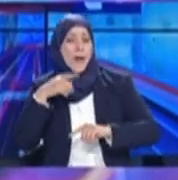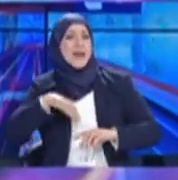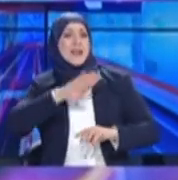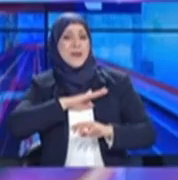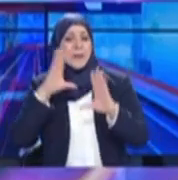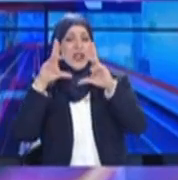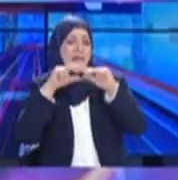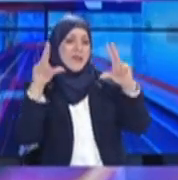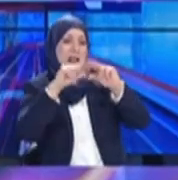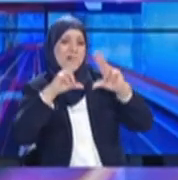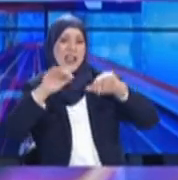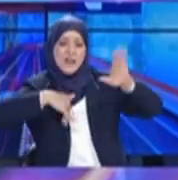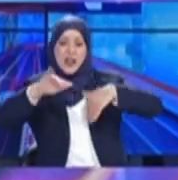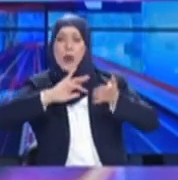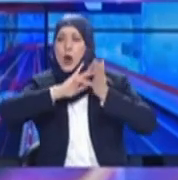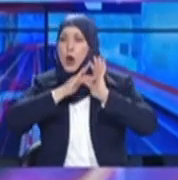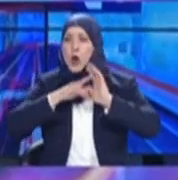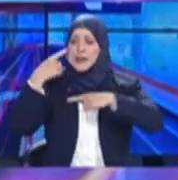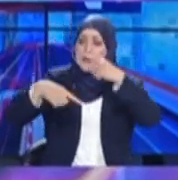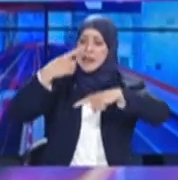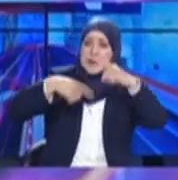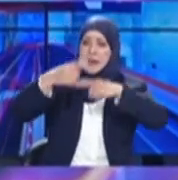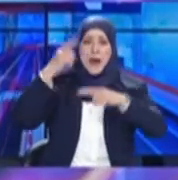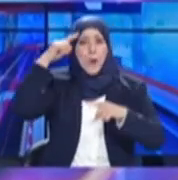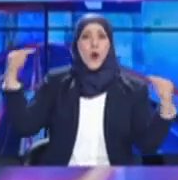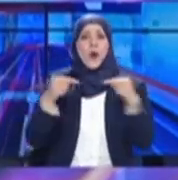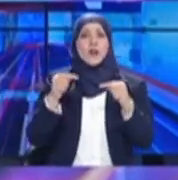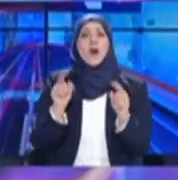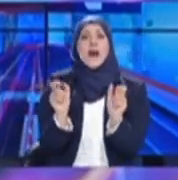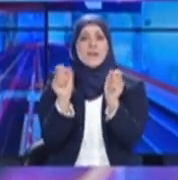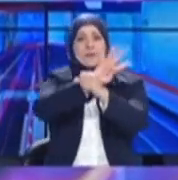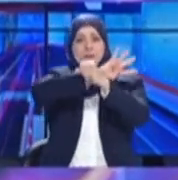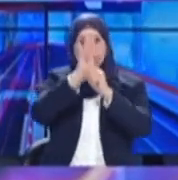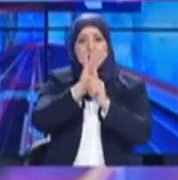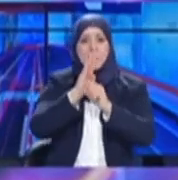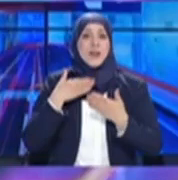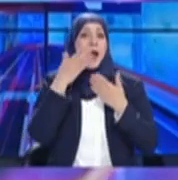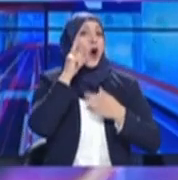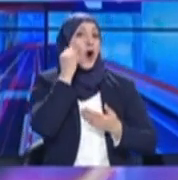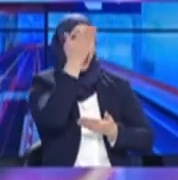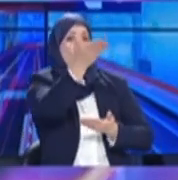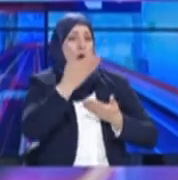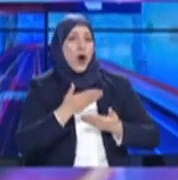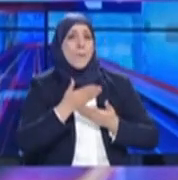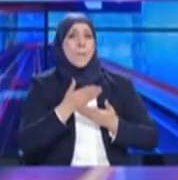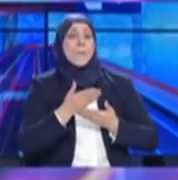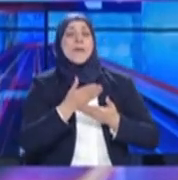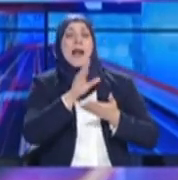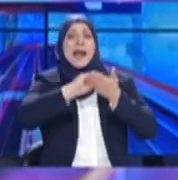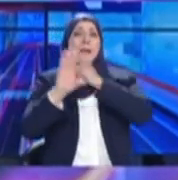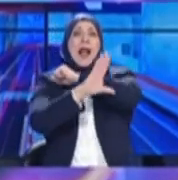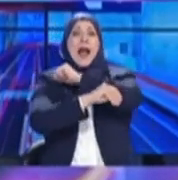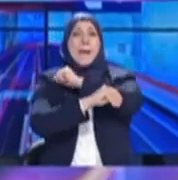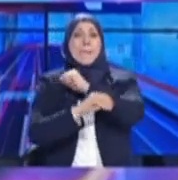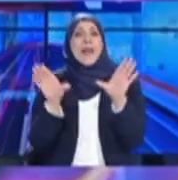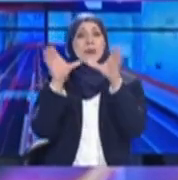يوميه وعينيه لمقاومه هذا اللي بيحضر معنا مع ما يرى الكاتب العام للجامعه العامه العمال البلدين شكرا قبل دعوا